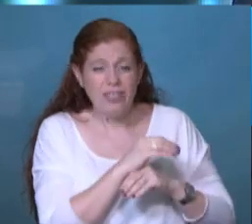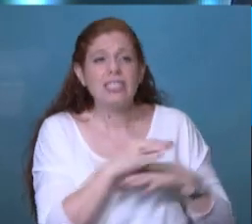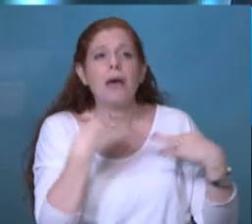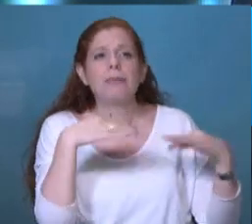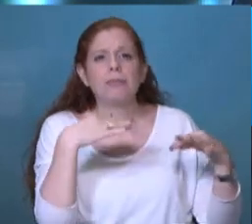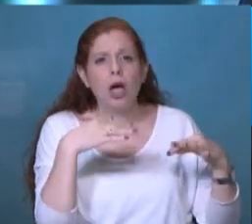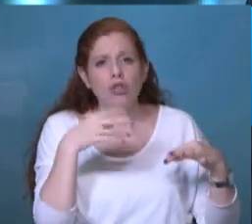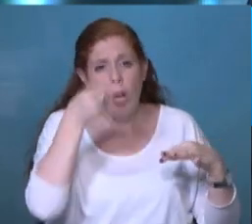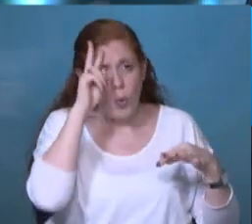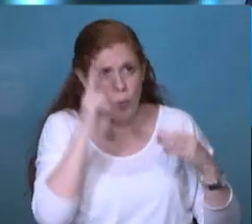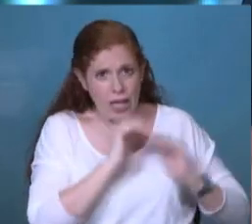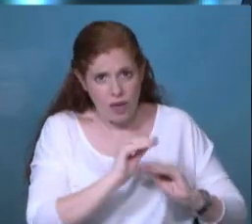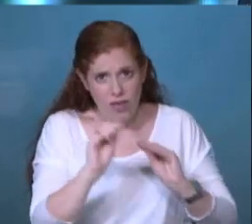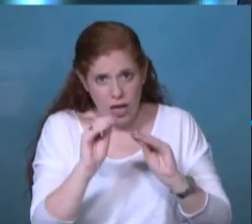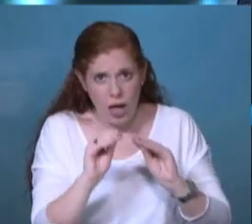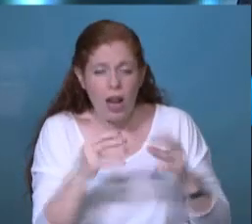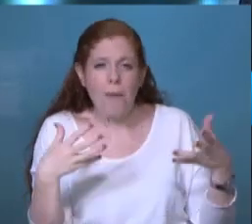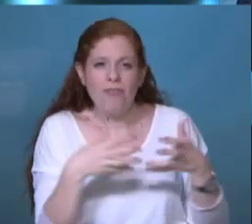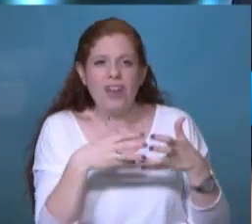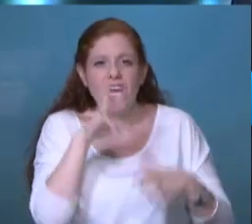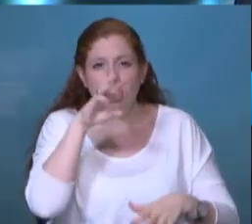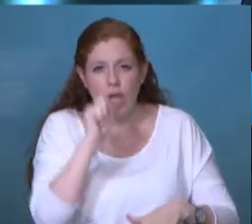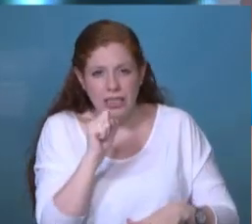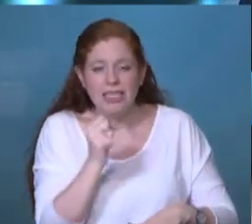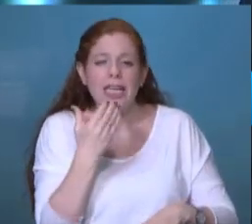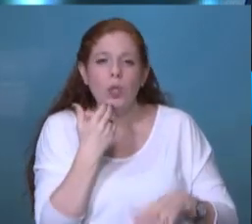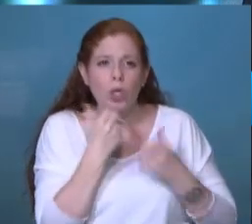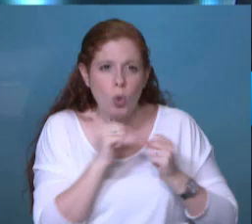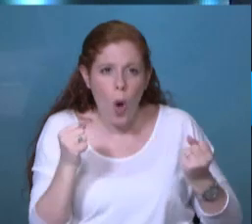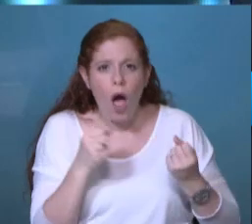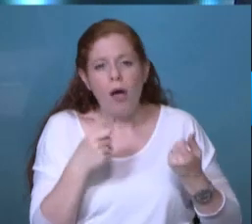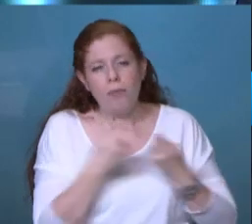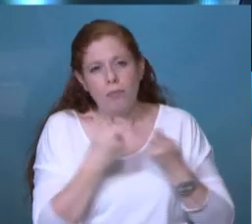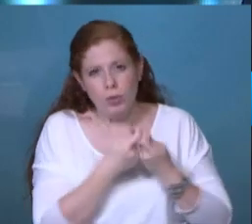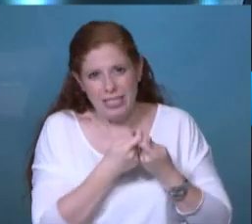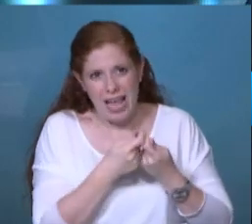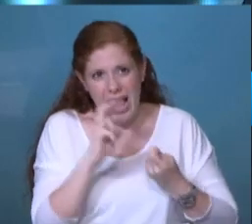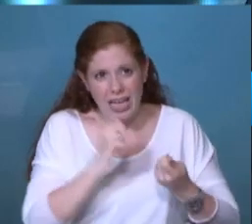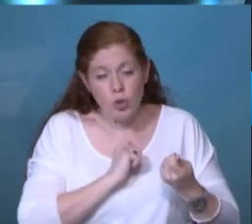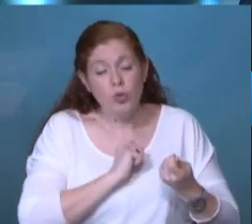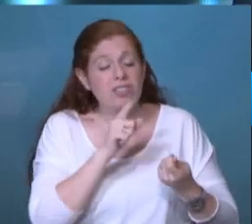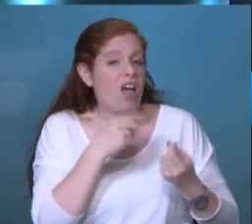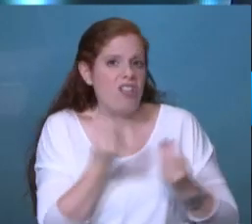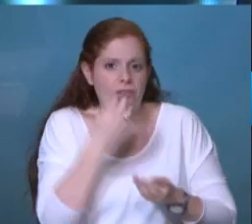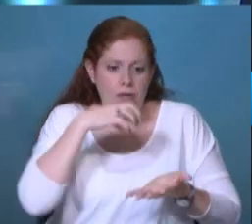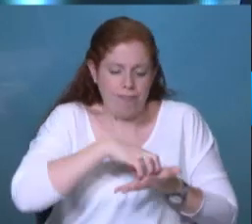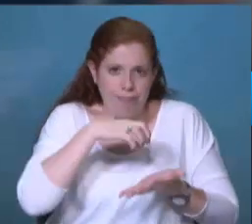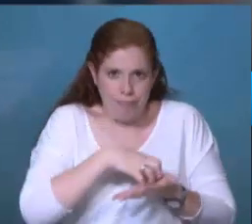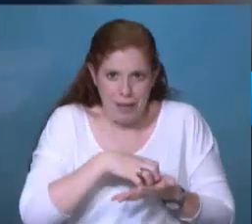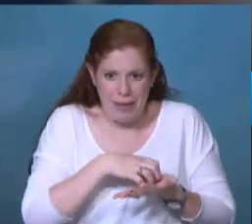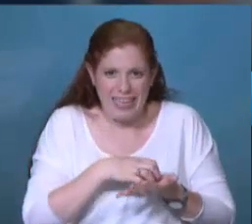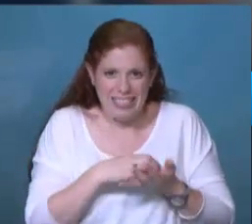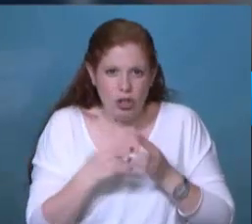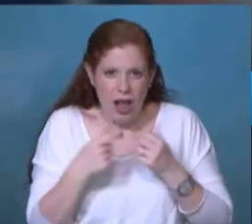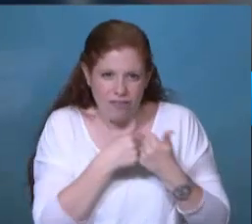האחרונים למפלגת ש"ס, יהדות התורה, בנושא הגיוס. אולי זה סלע המחלוקת המרכזי במסע ומתן מול המפלגות החרדיות,